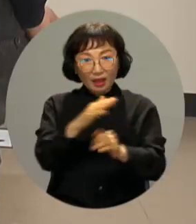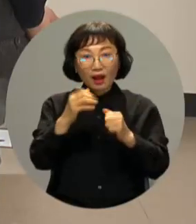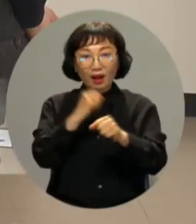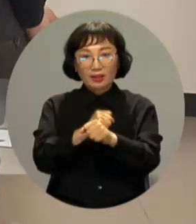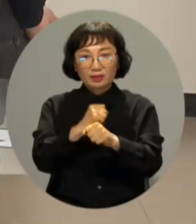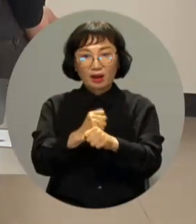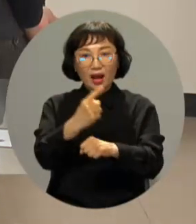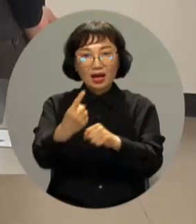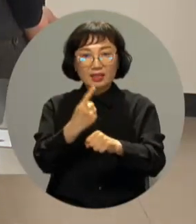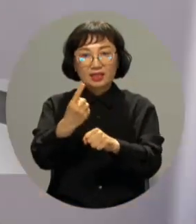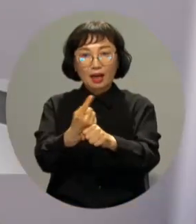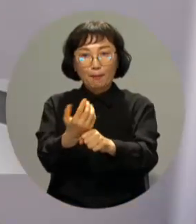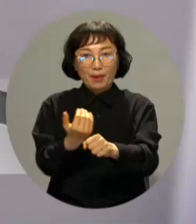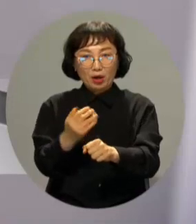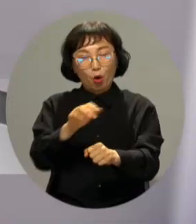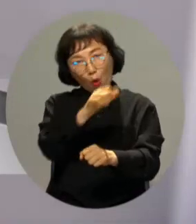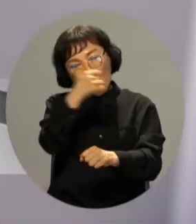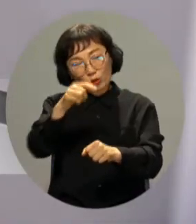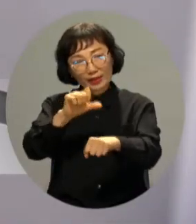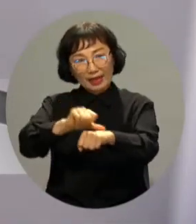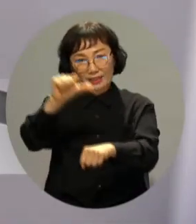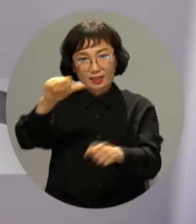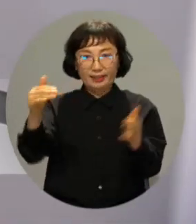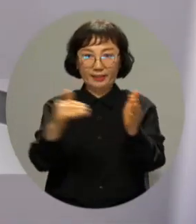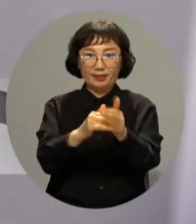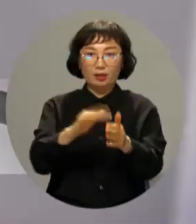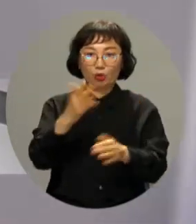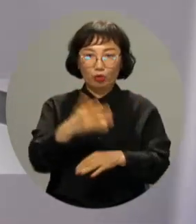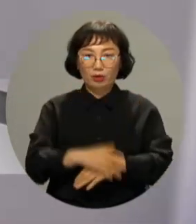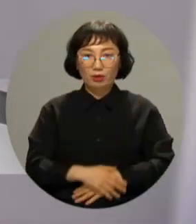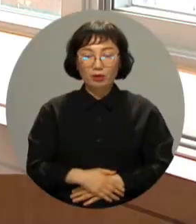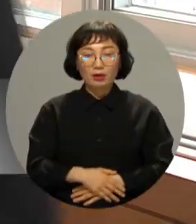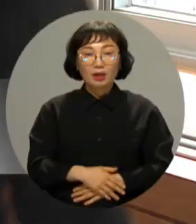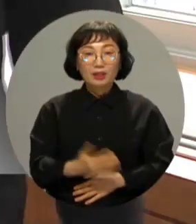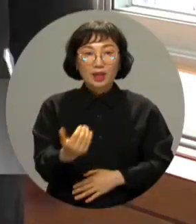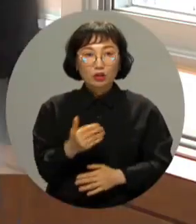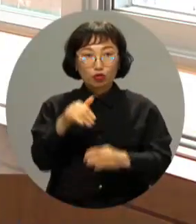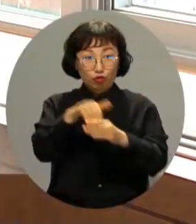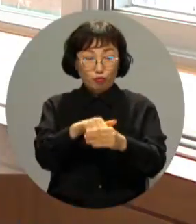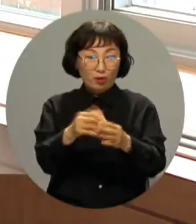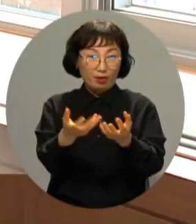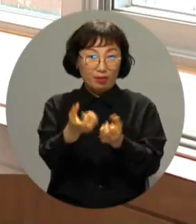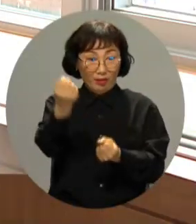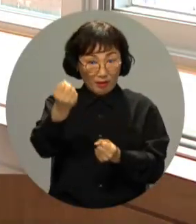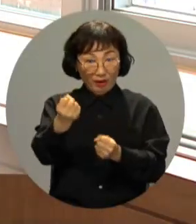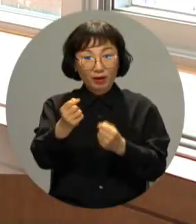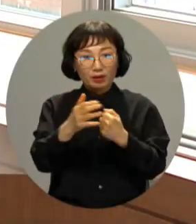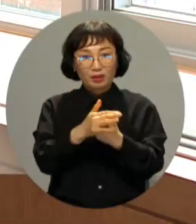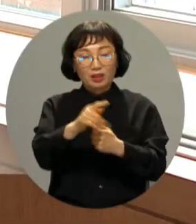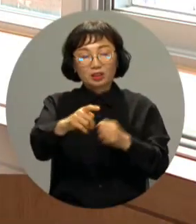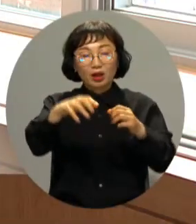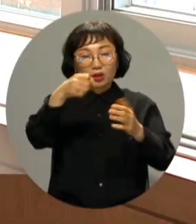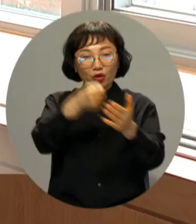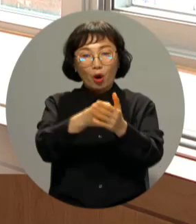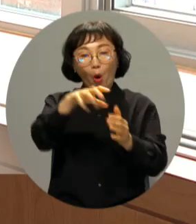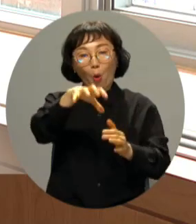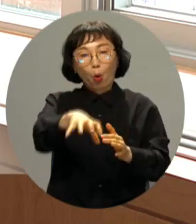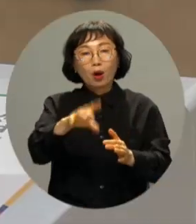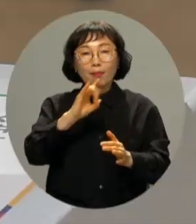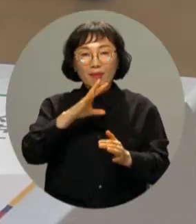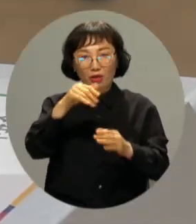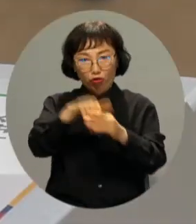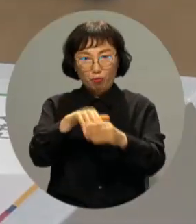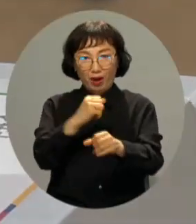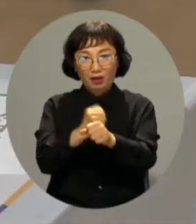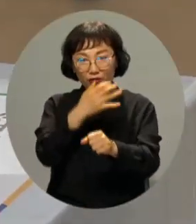공직선거보다 1시간 빠른 오후 5시에 종료됩니다. 사전투표와 달리 정해진 투표소에서만 투표가 가능하니